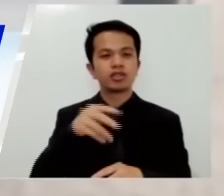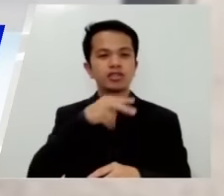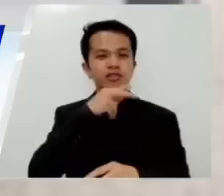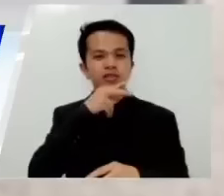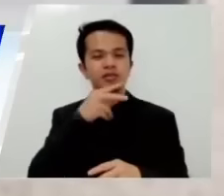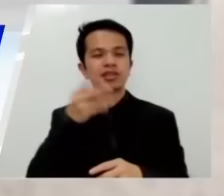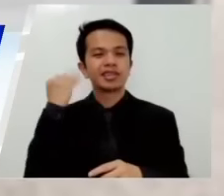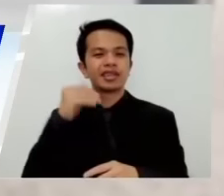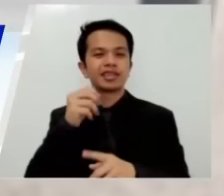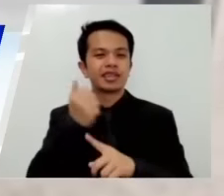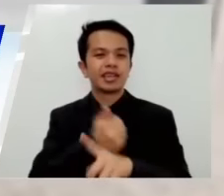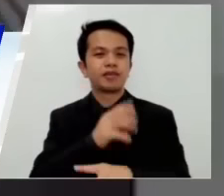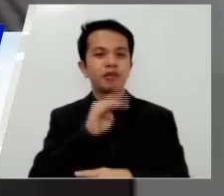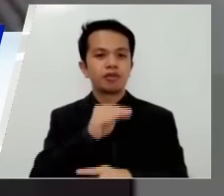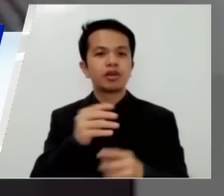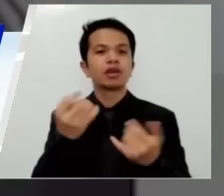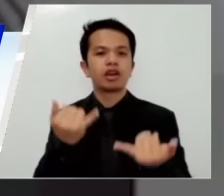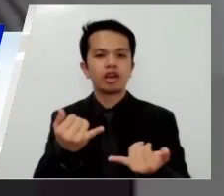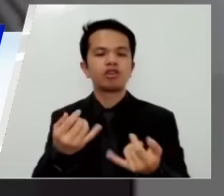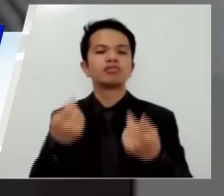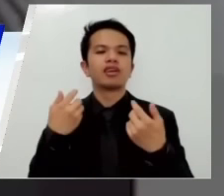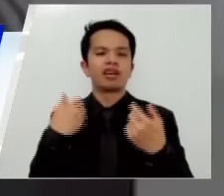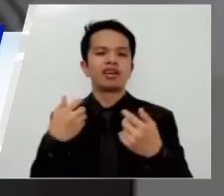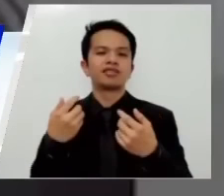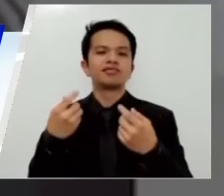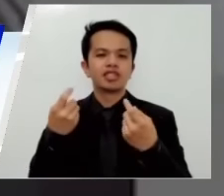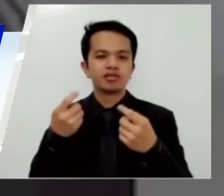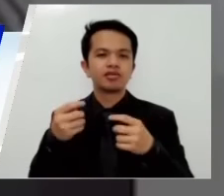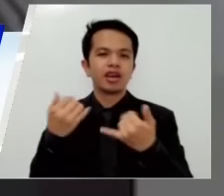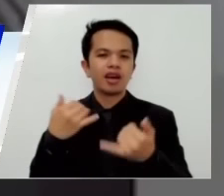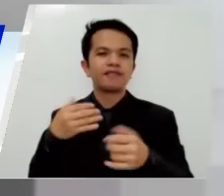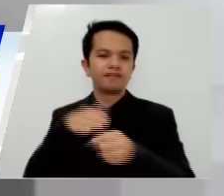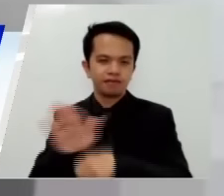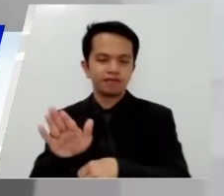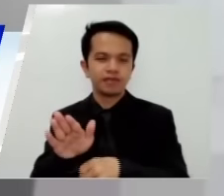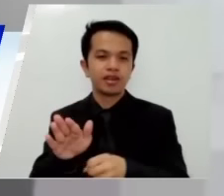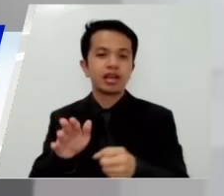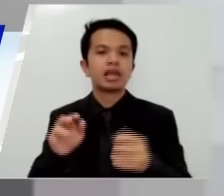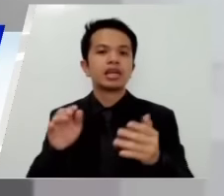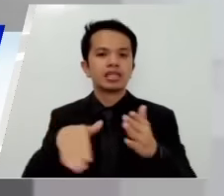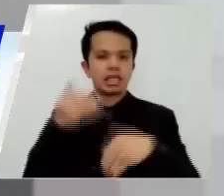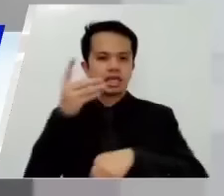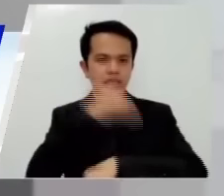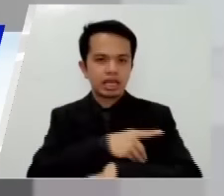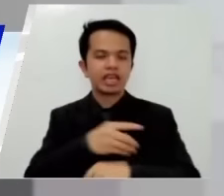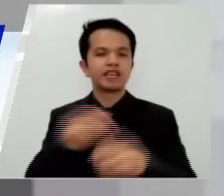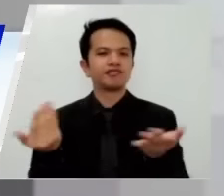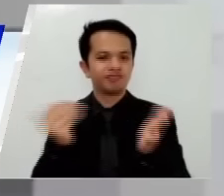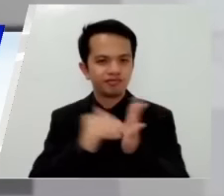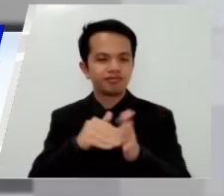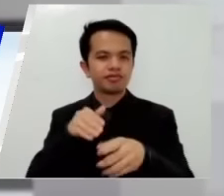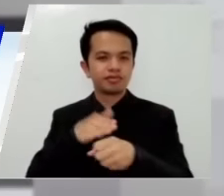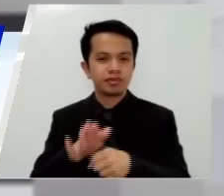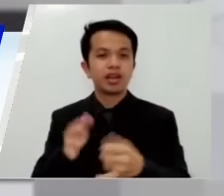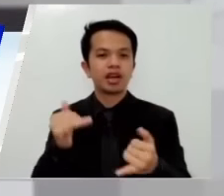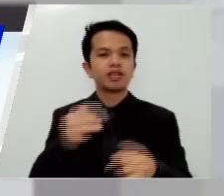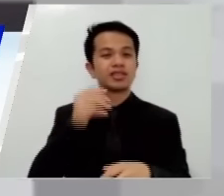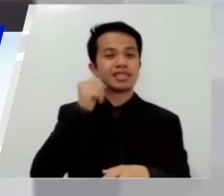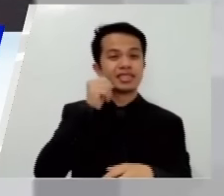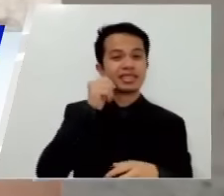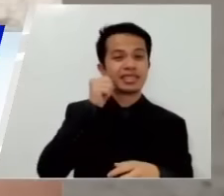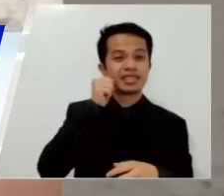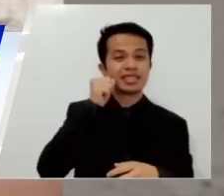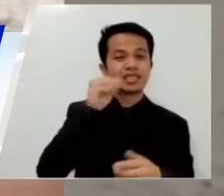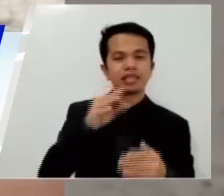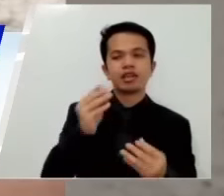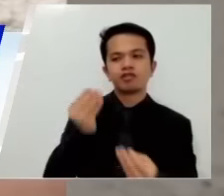saka ginawa ang kahalayan na ulit paraw ito sa sumunod na araw. Hindi na nakatiis ang dalagita at nagsumbong sa kanyang kapatid na babae at